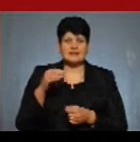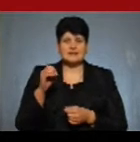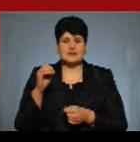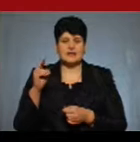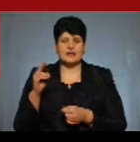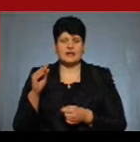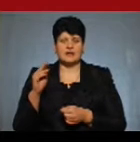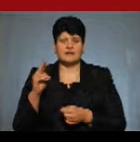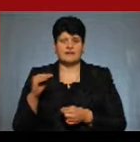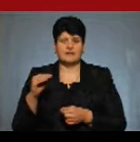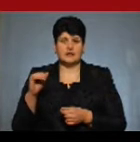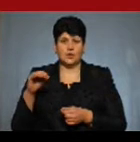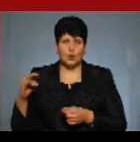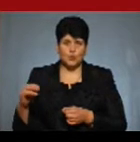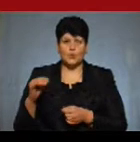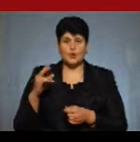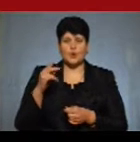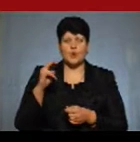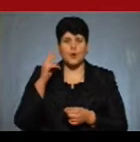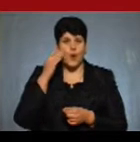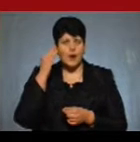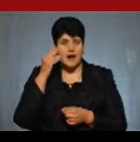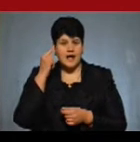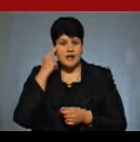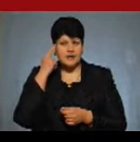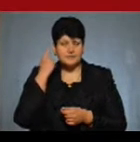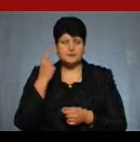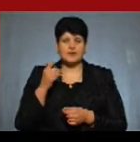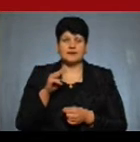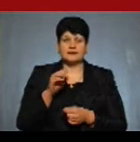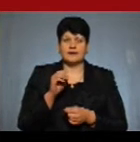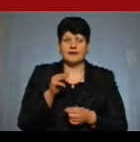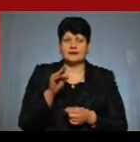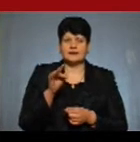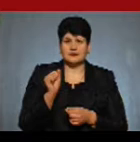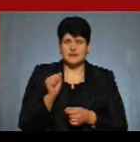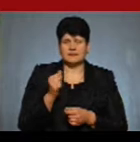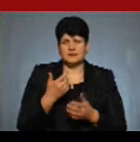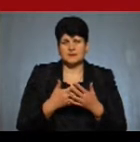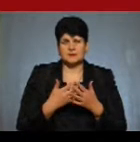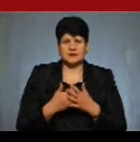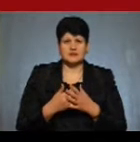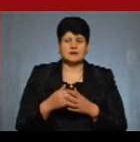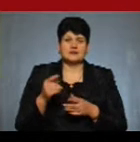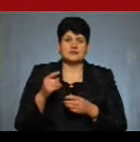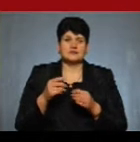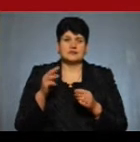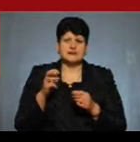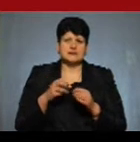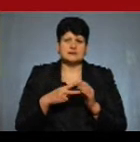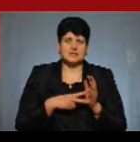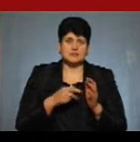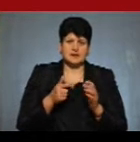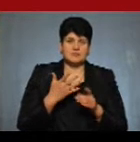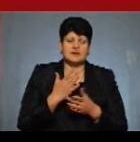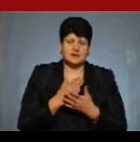Jesiflu Корея. Фактично в вільному такому доступу ми маємо Vaxigrip Tetra. Він десь розрівна ціна 318 гривень,